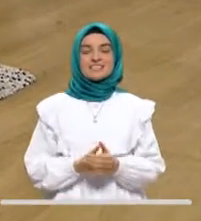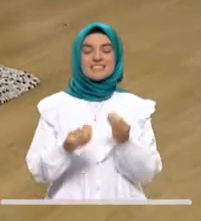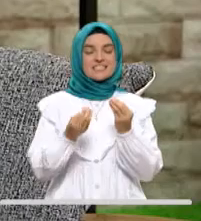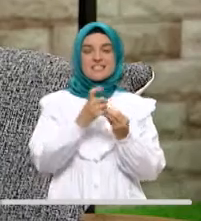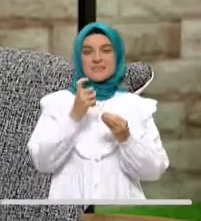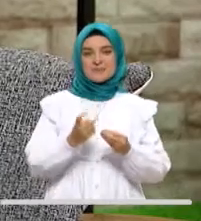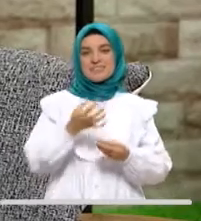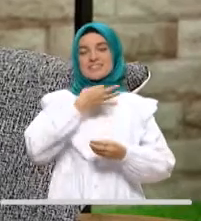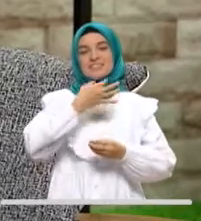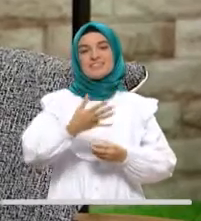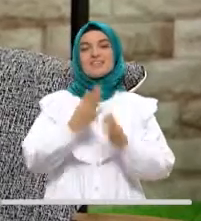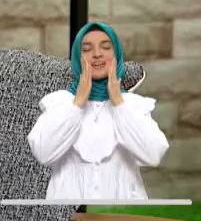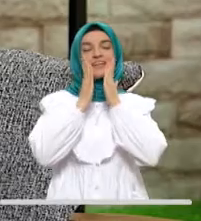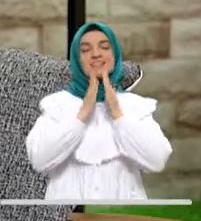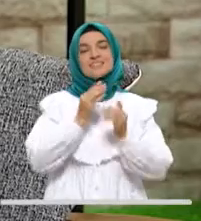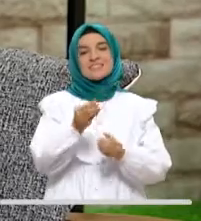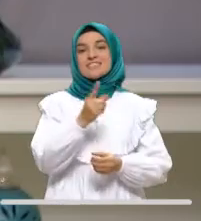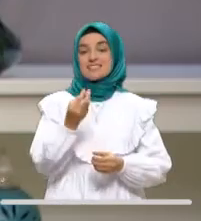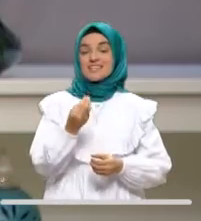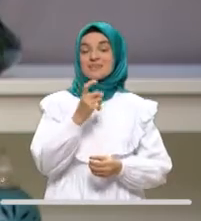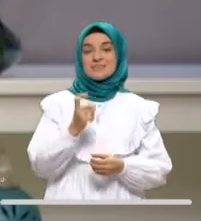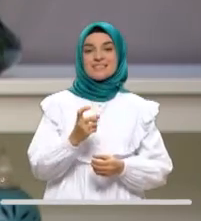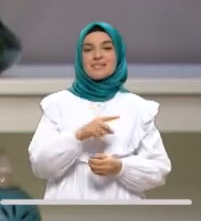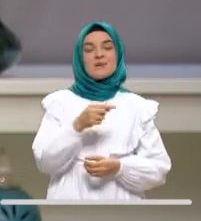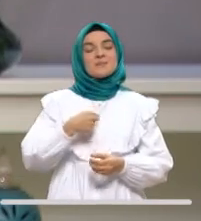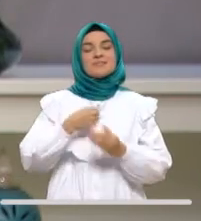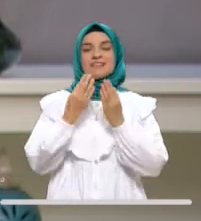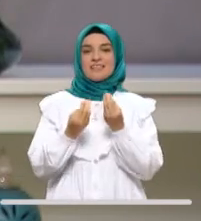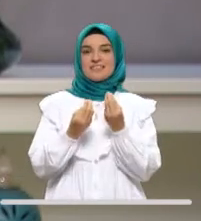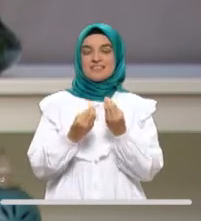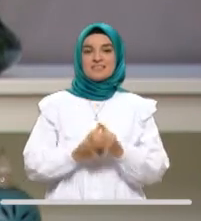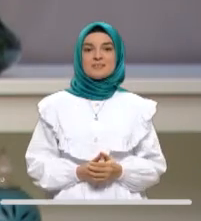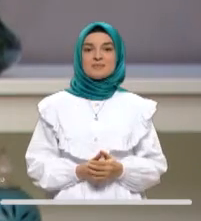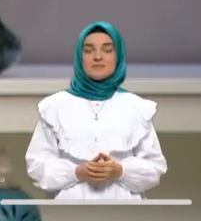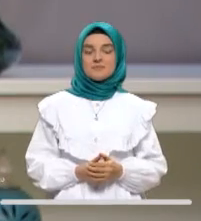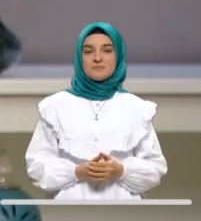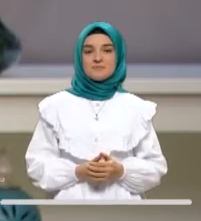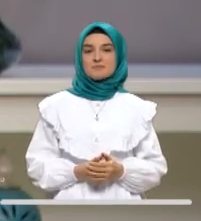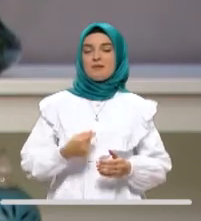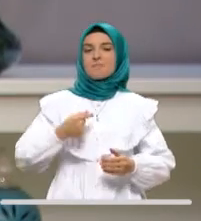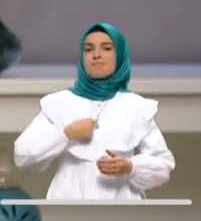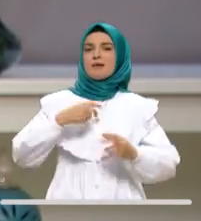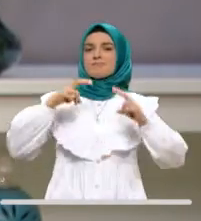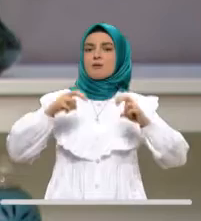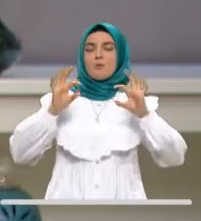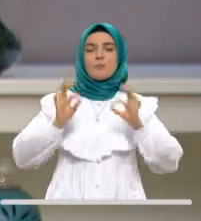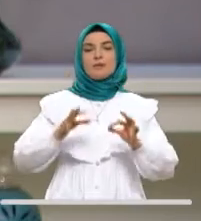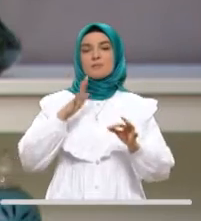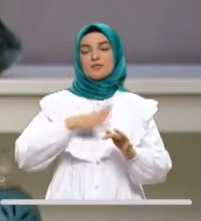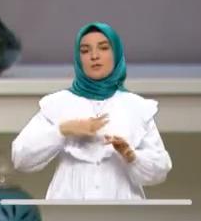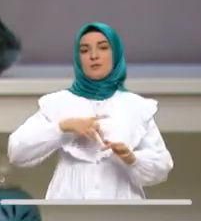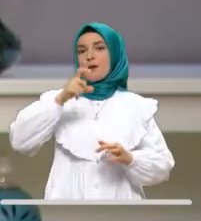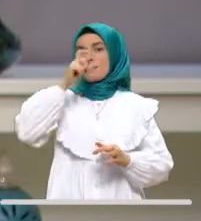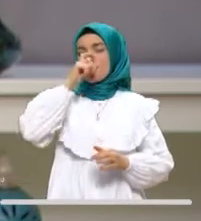iyi misiniz? Hamdolsun iyiyim, siz nasılsınız? Çok teşekkürler, bizler de iyiyiz, sağ olun. Ben direkt konuya geçmek istiyorum.